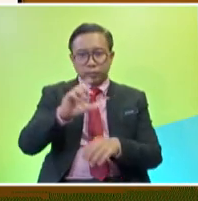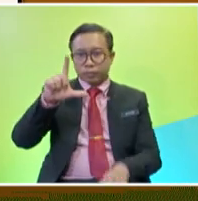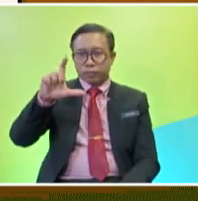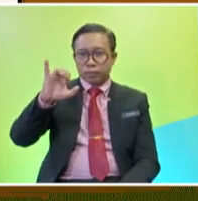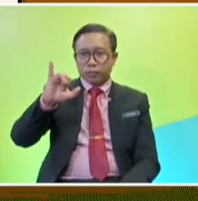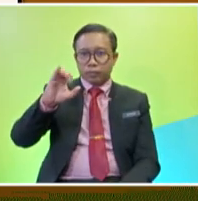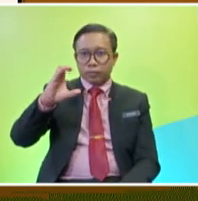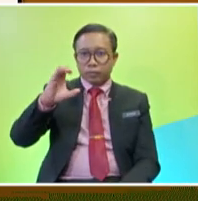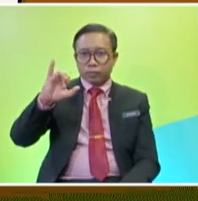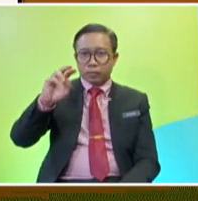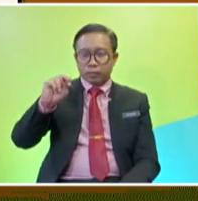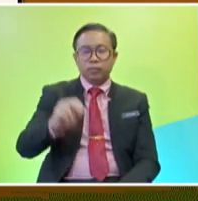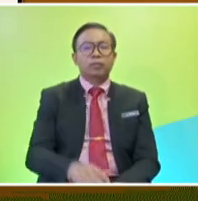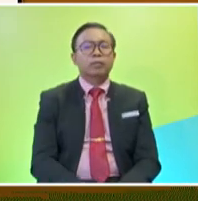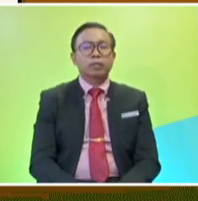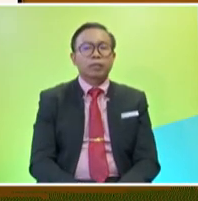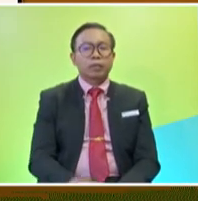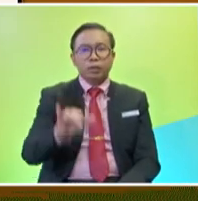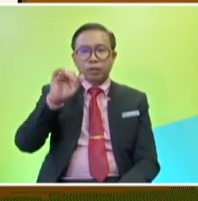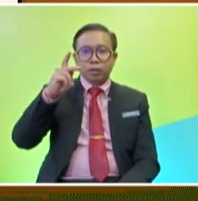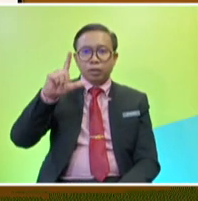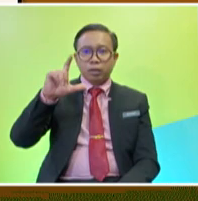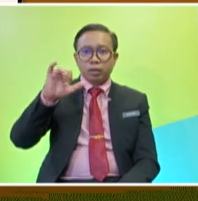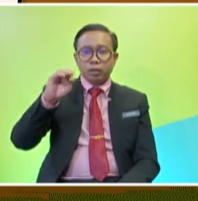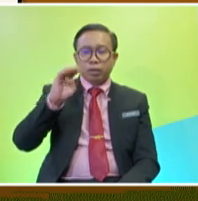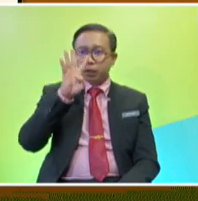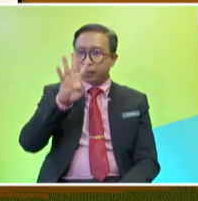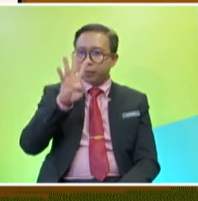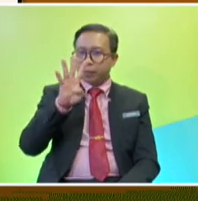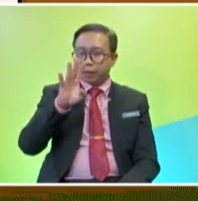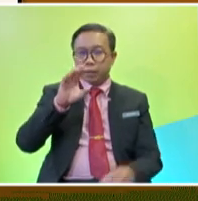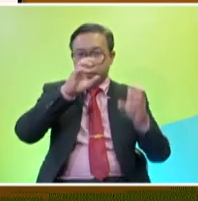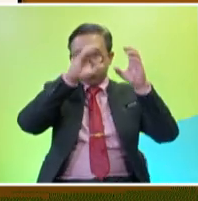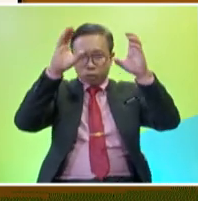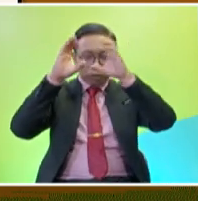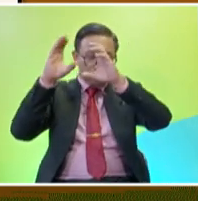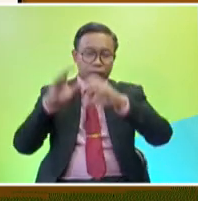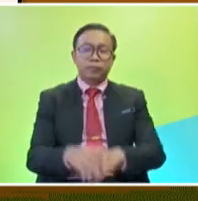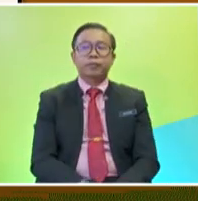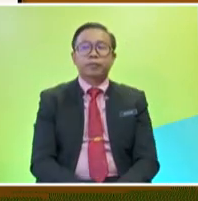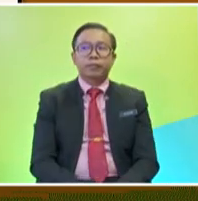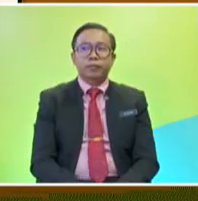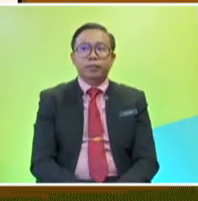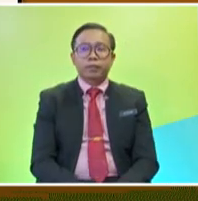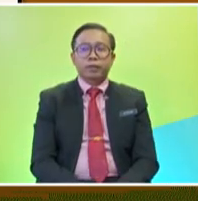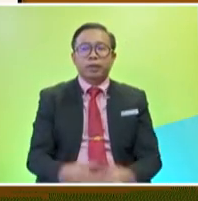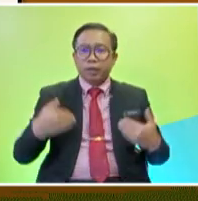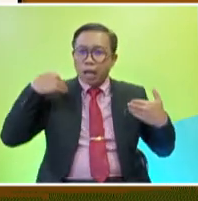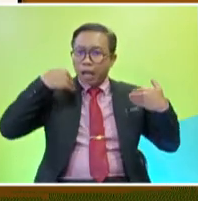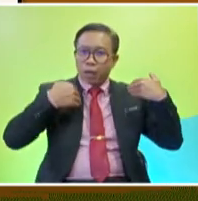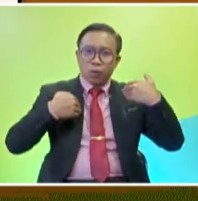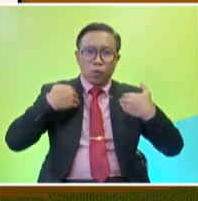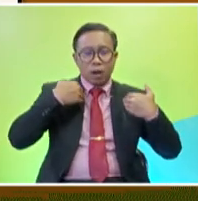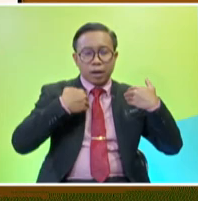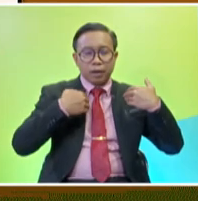mengalami iklim 4 musim seterusnya adalah pokok baja atau pokok B Sorry hewan BJ dan